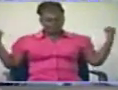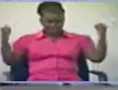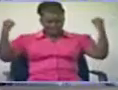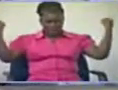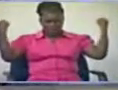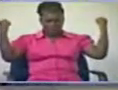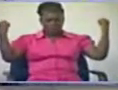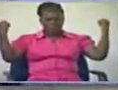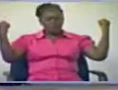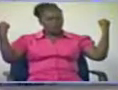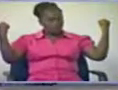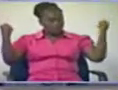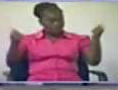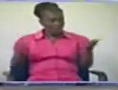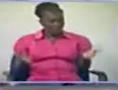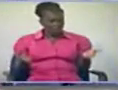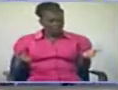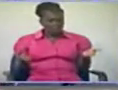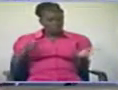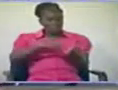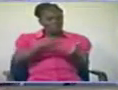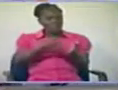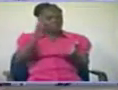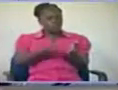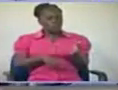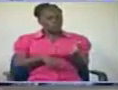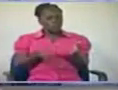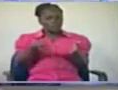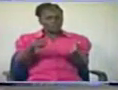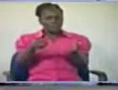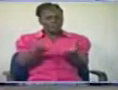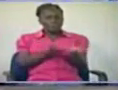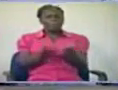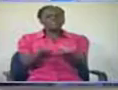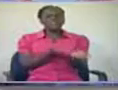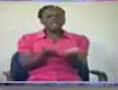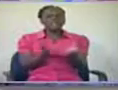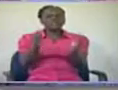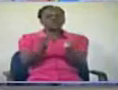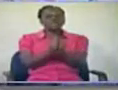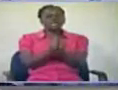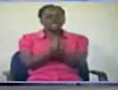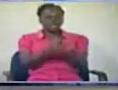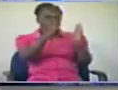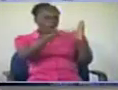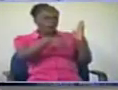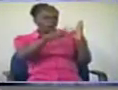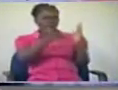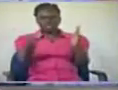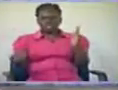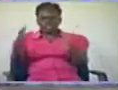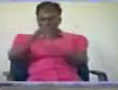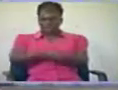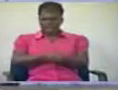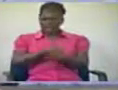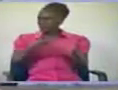ndio mabingwa. Aha. Sasa ana maana ya kunadi zile grade ambazo zilipatwa na wanafunzi ambao